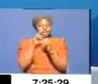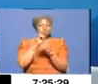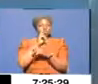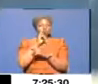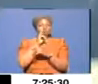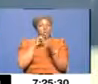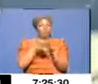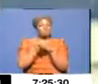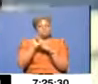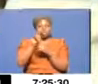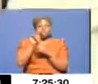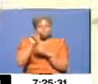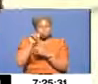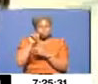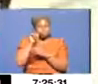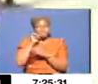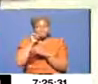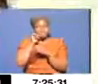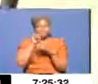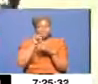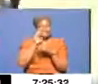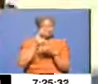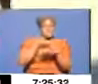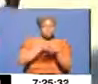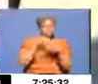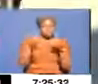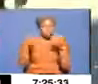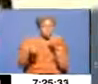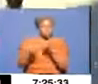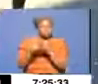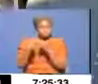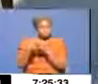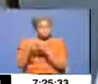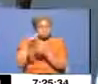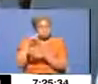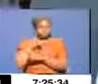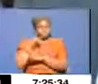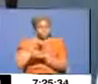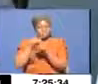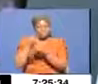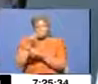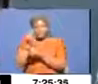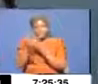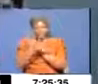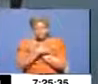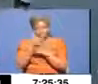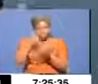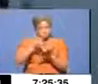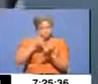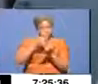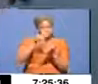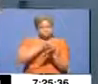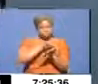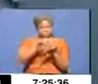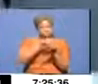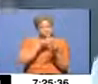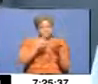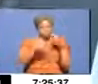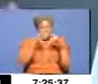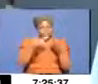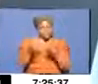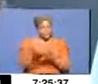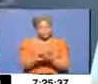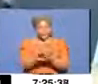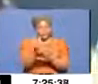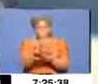hivo, atapata ukinzani mkali kutoka kwa wenzake wakiwemo mshindi wa mbio za marathon za New York, Jacqueline Kipchoge, na bingwa mbio